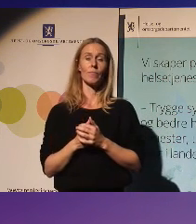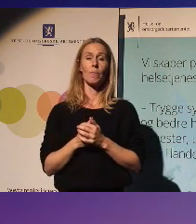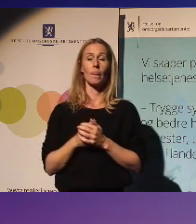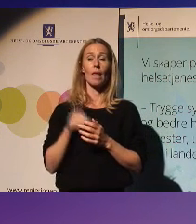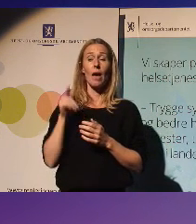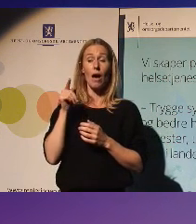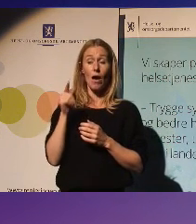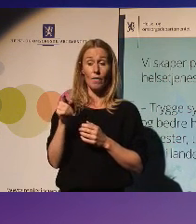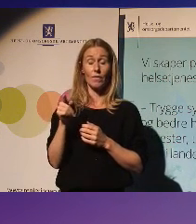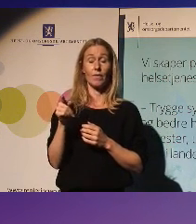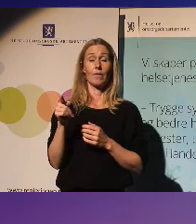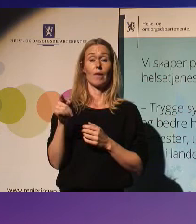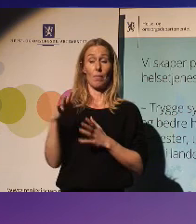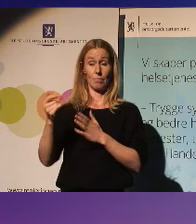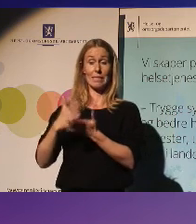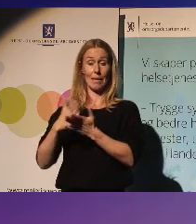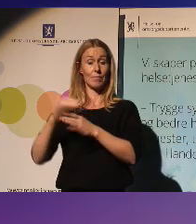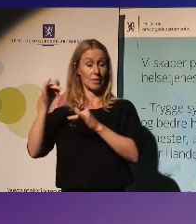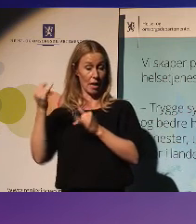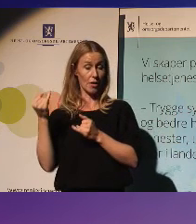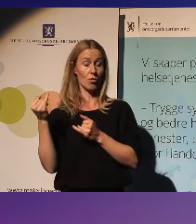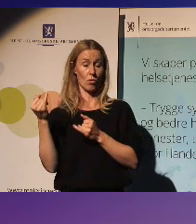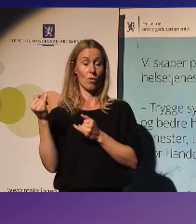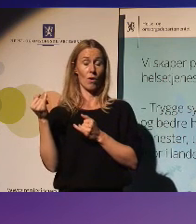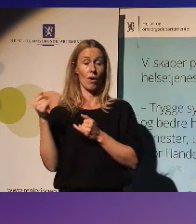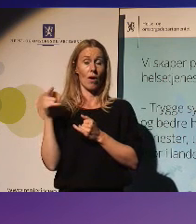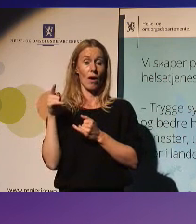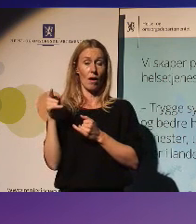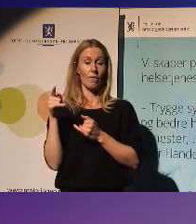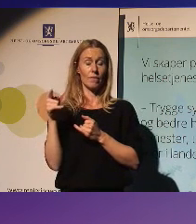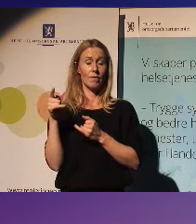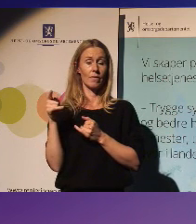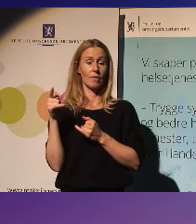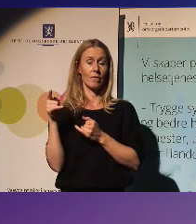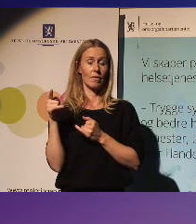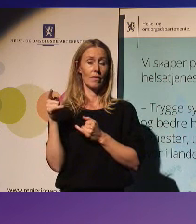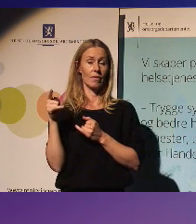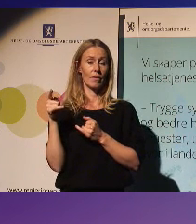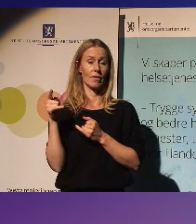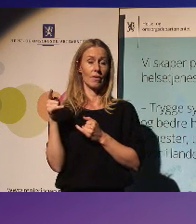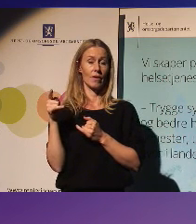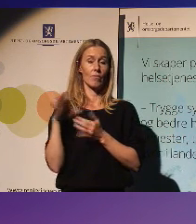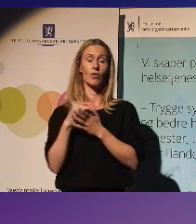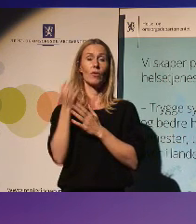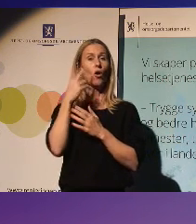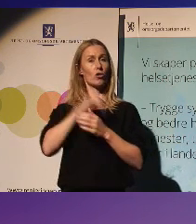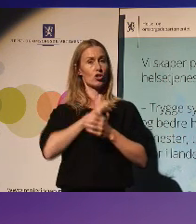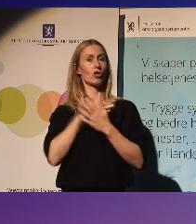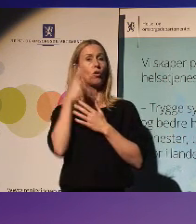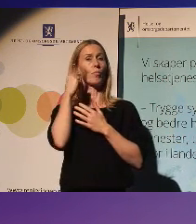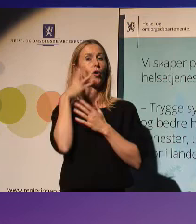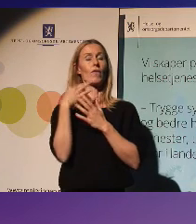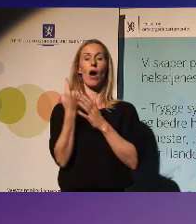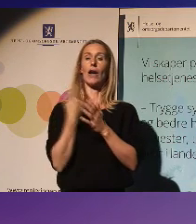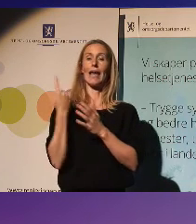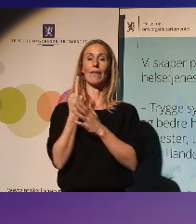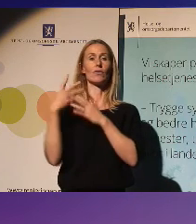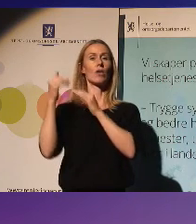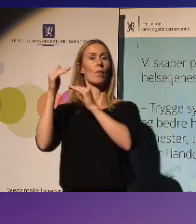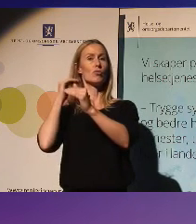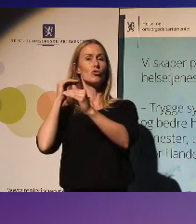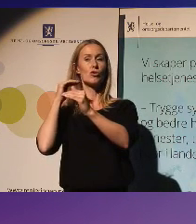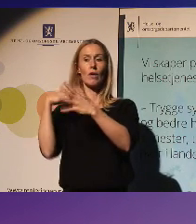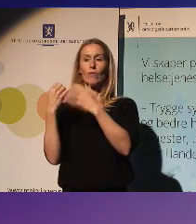Han bestemte seg der og da og prøvde seg på å ta bussen til Elkjøp for å få tak i